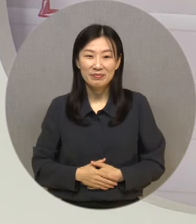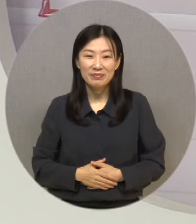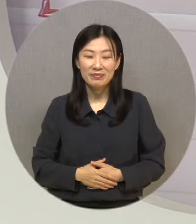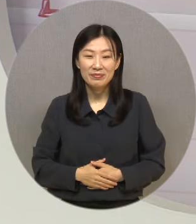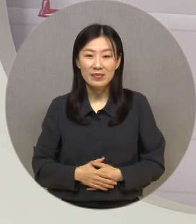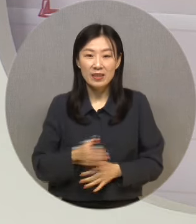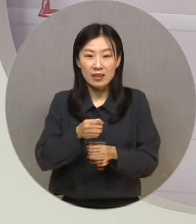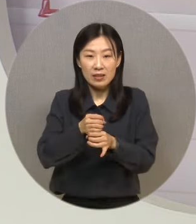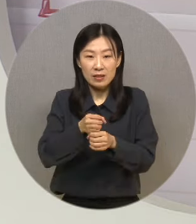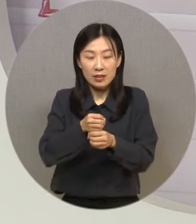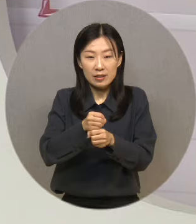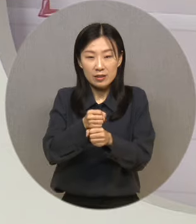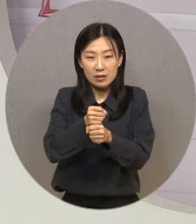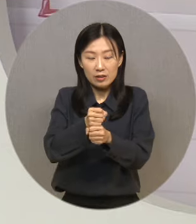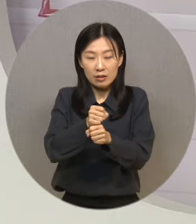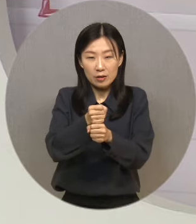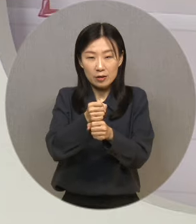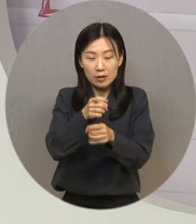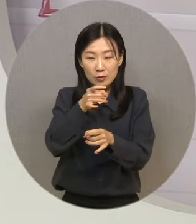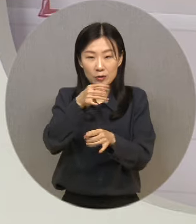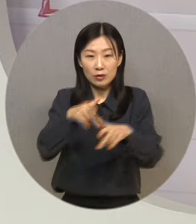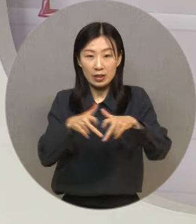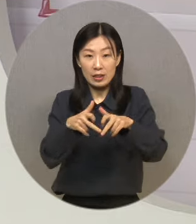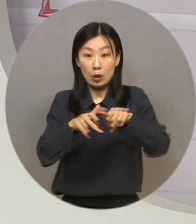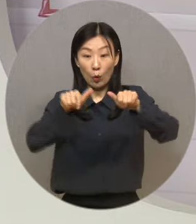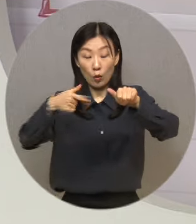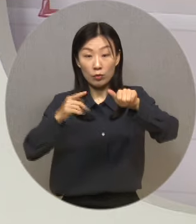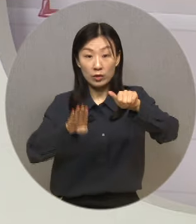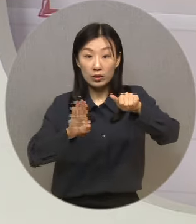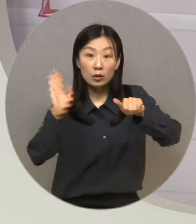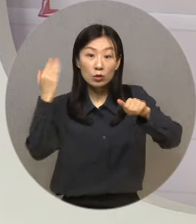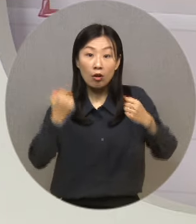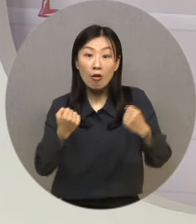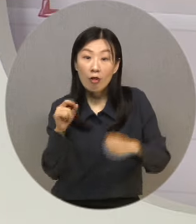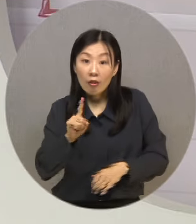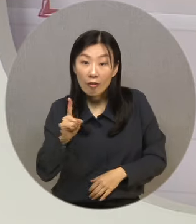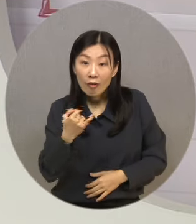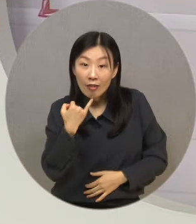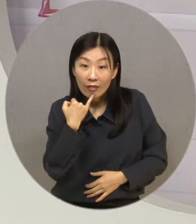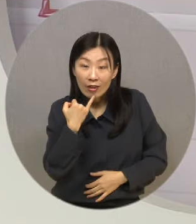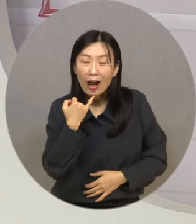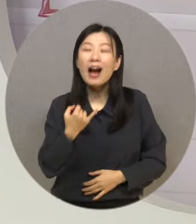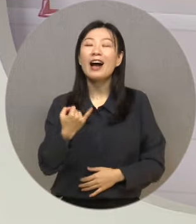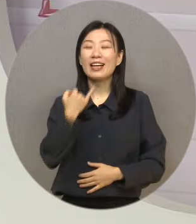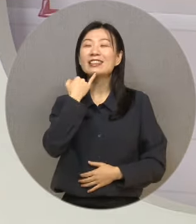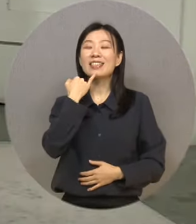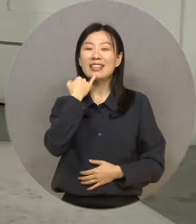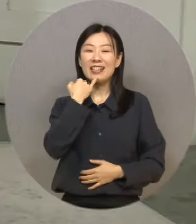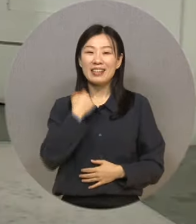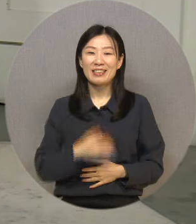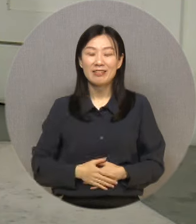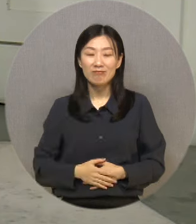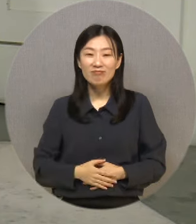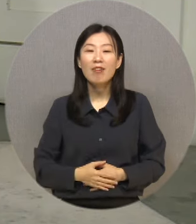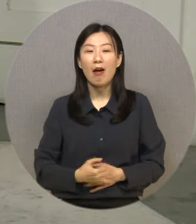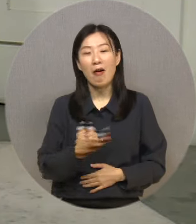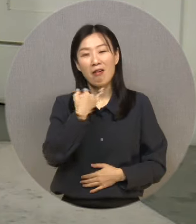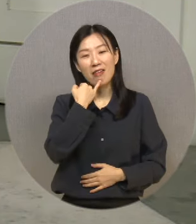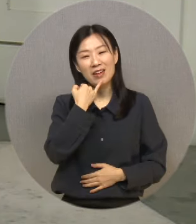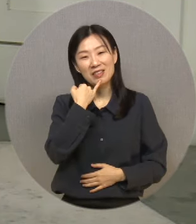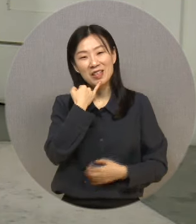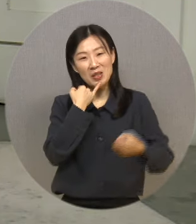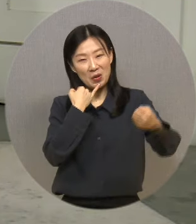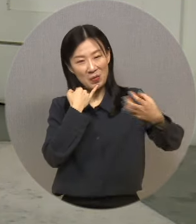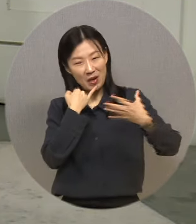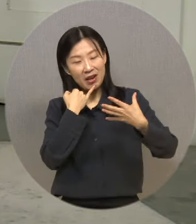요즘 건강은 좀 어떠세요? 괜찮아요. 예, 장모 네. 괜찮아요. 네. 이게 저 말씀하시는